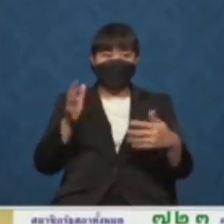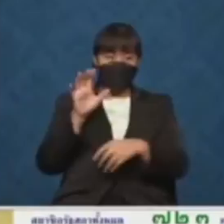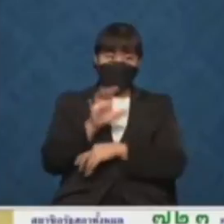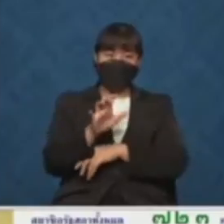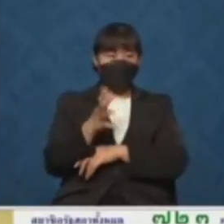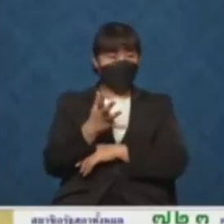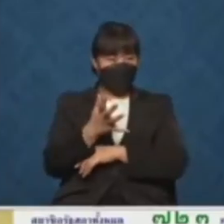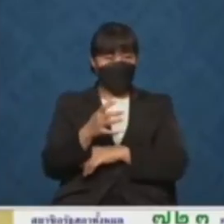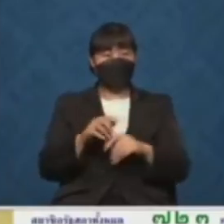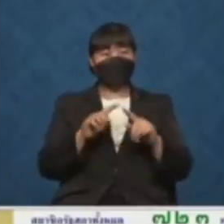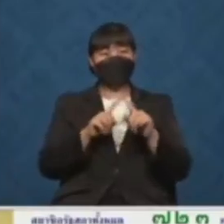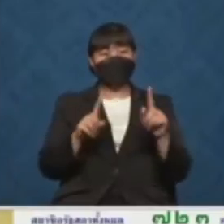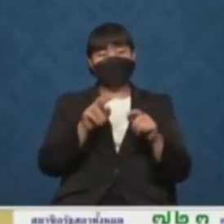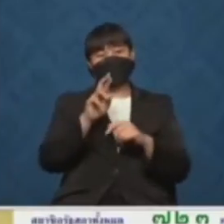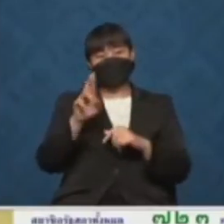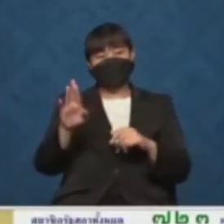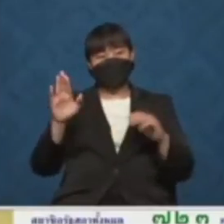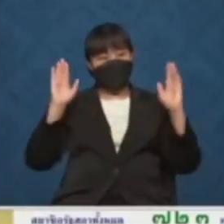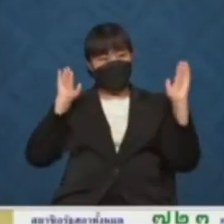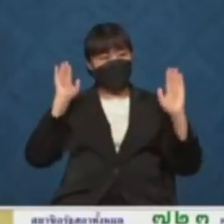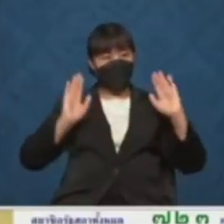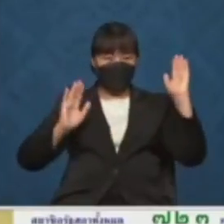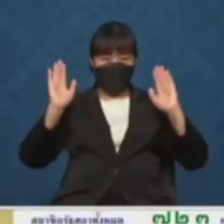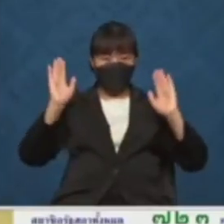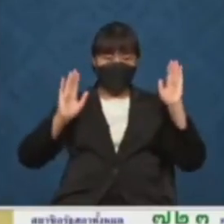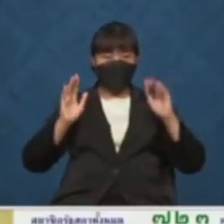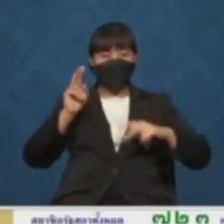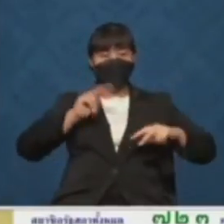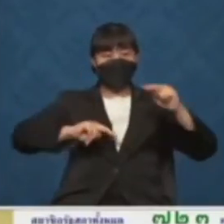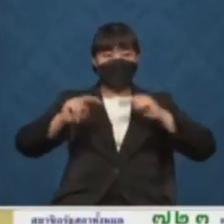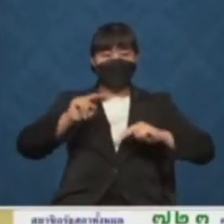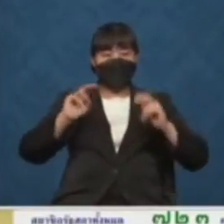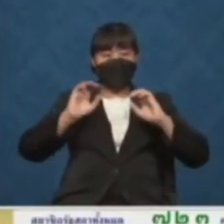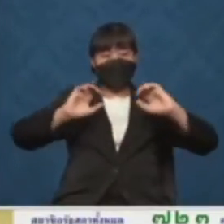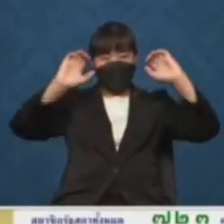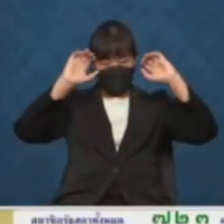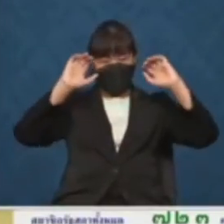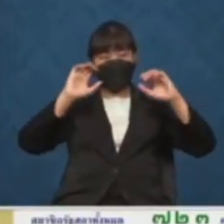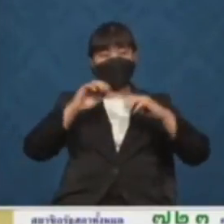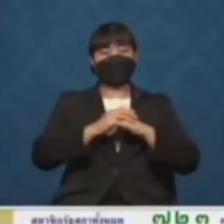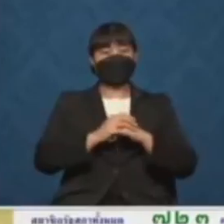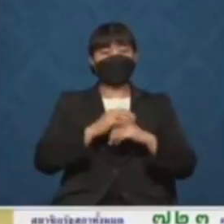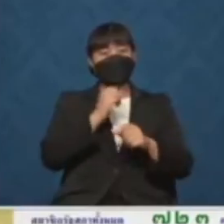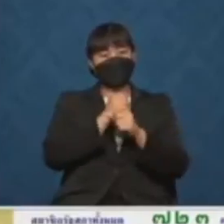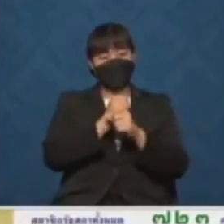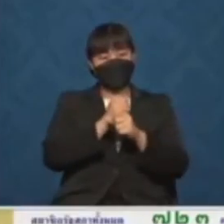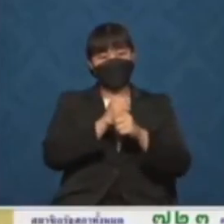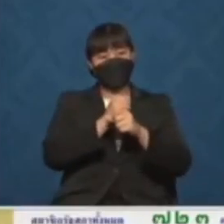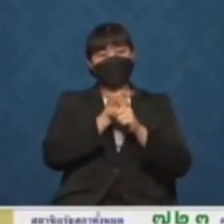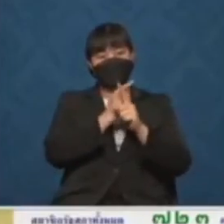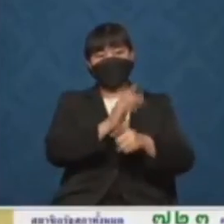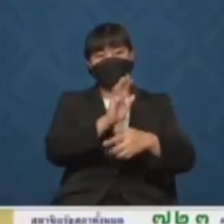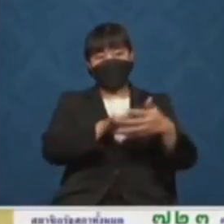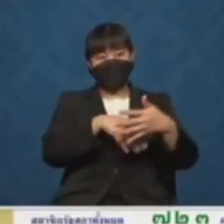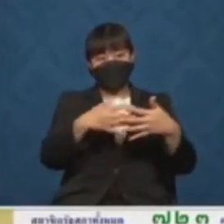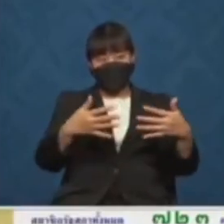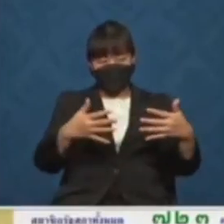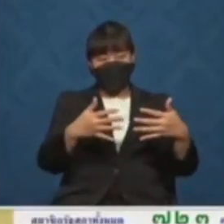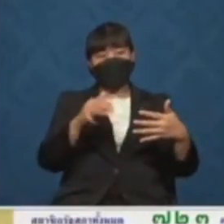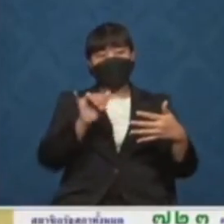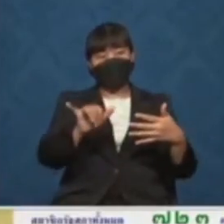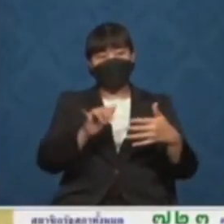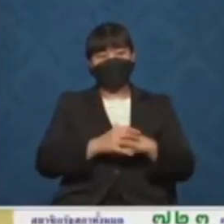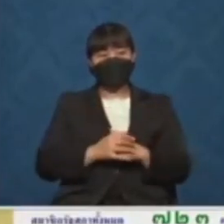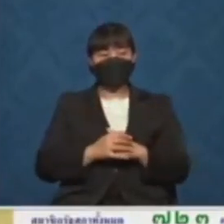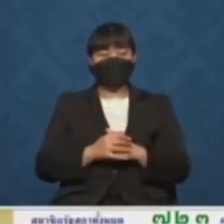บแตะใช้คนไลของระบอดพชาทิหัไยในการกำกับคบครา inch ofให้ดำเนินก homicide andึงี่แ